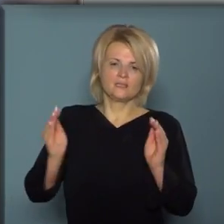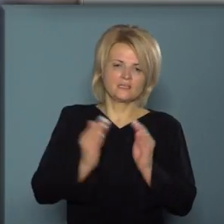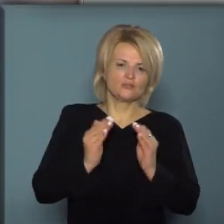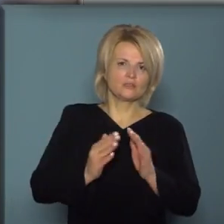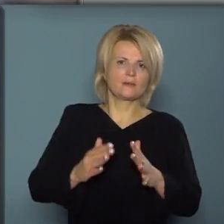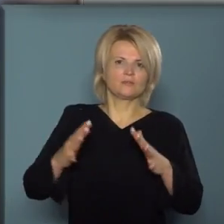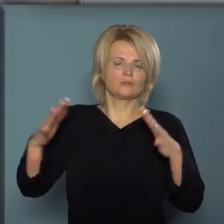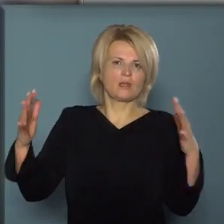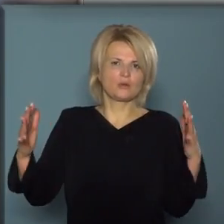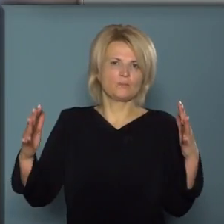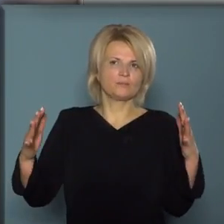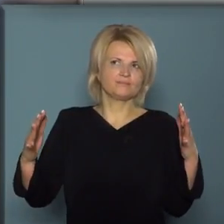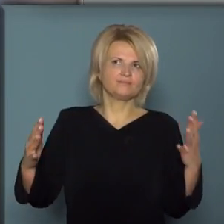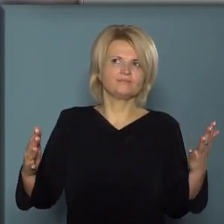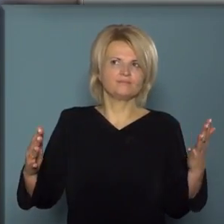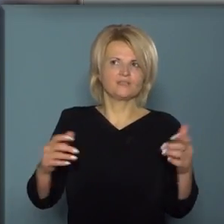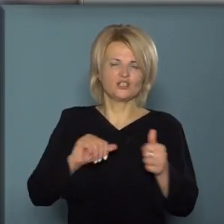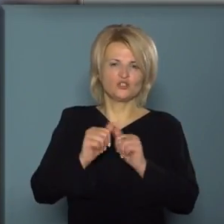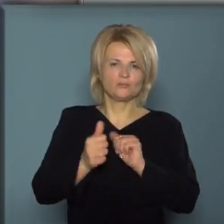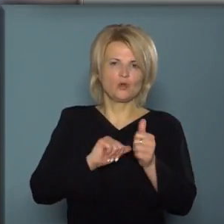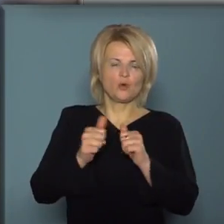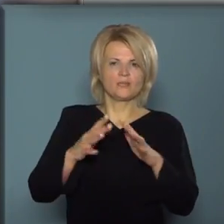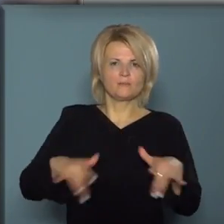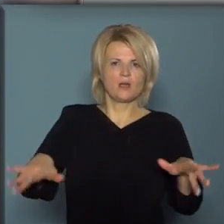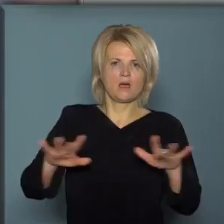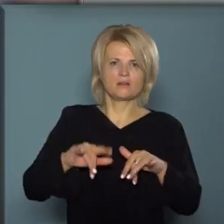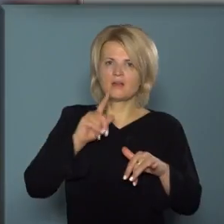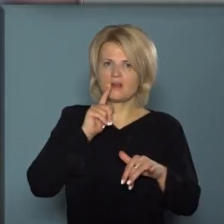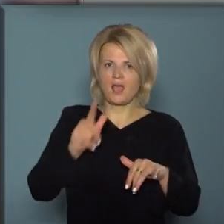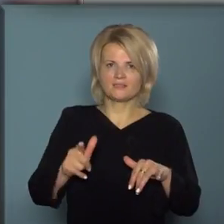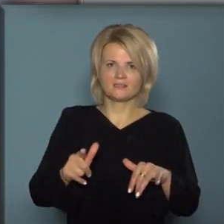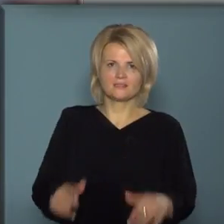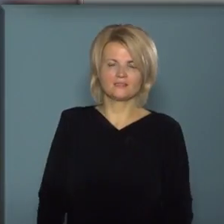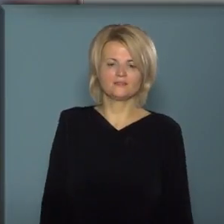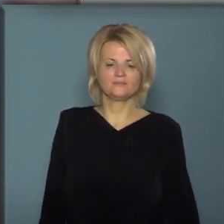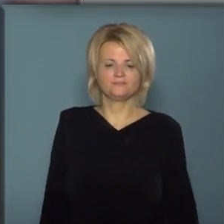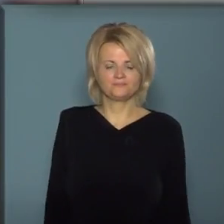kisebb-nagyobb úgymond sportparkok létesülnek, ezek a